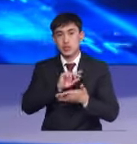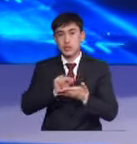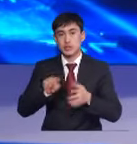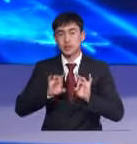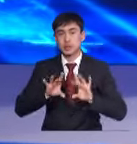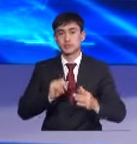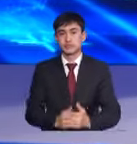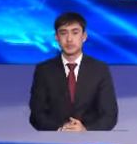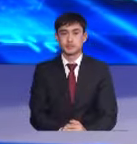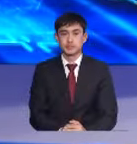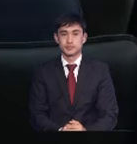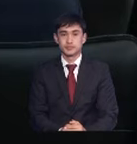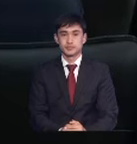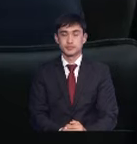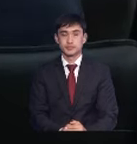Оралғызының материалында.